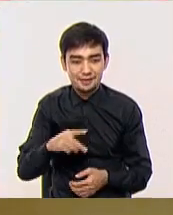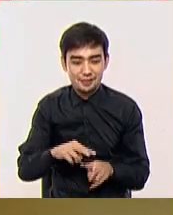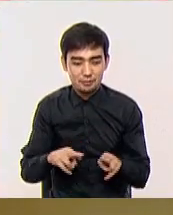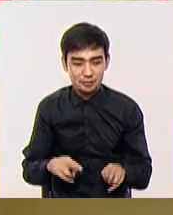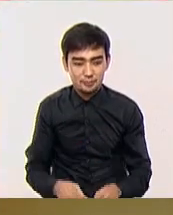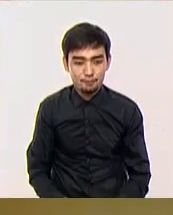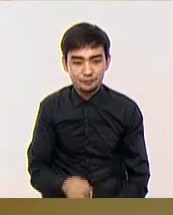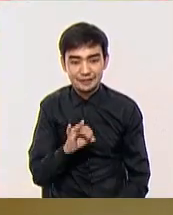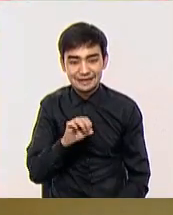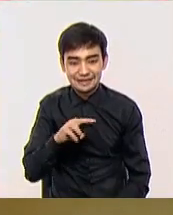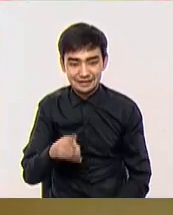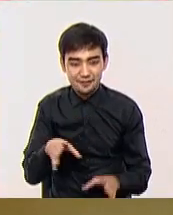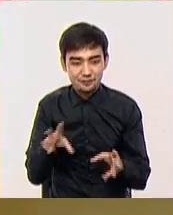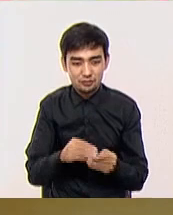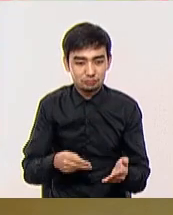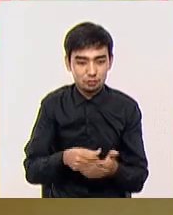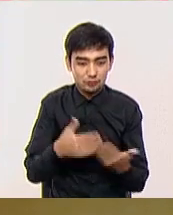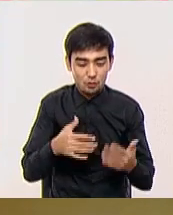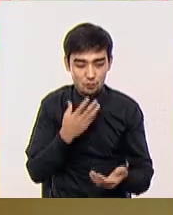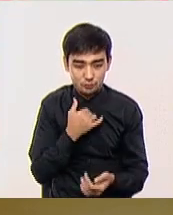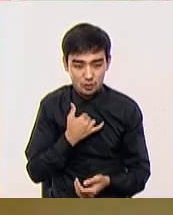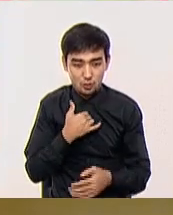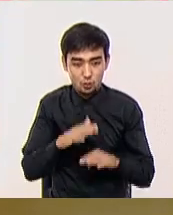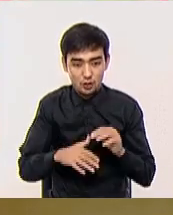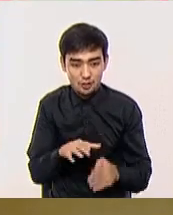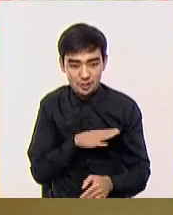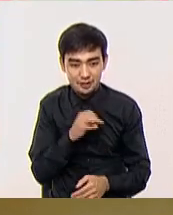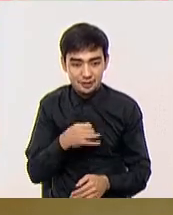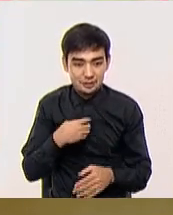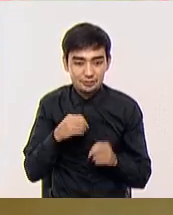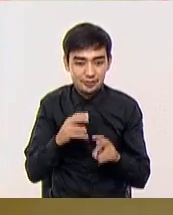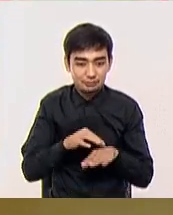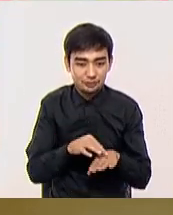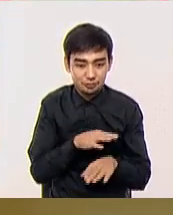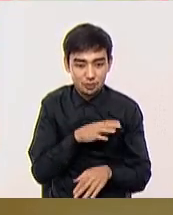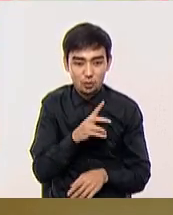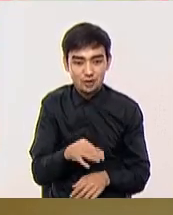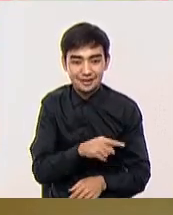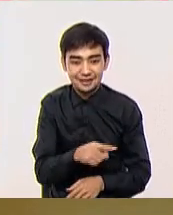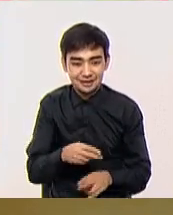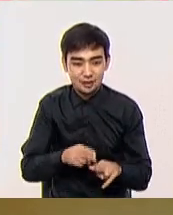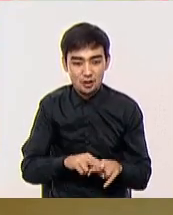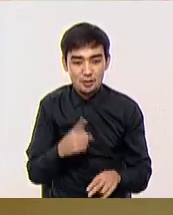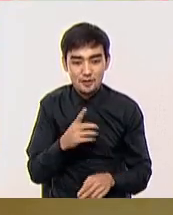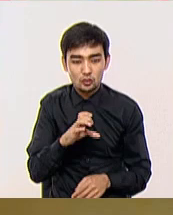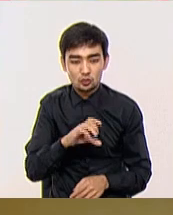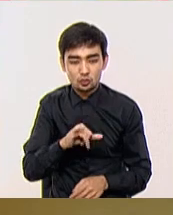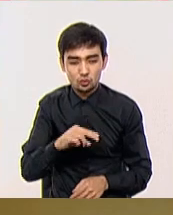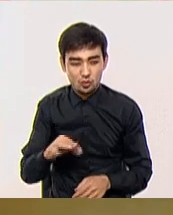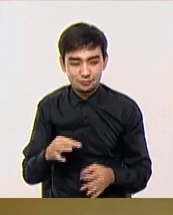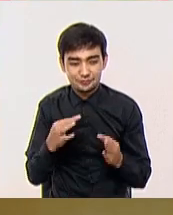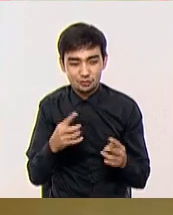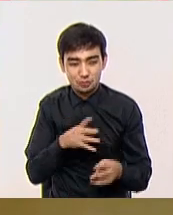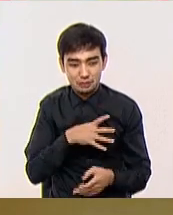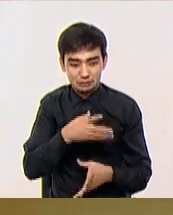оплачены иски. Но иски все оплачены. У меня на руках. Я сама лично в спецотдел возила. Но их по первому суду не приложили,